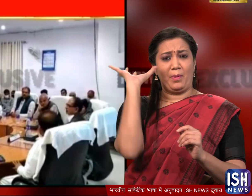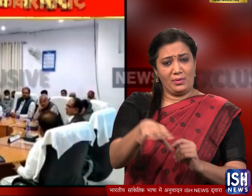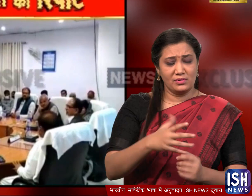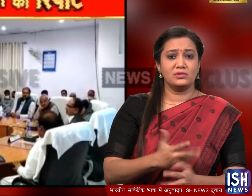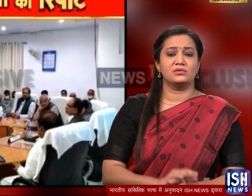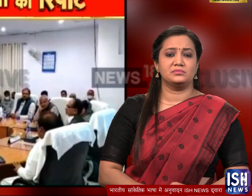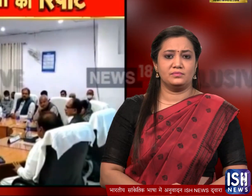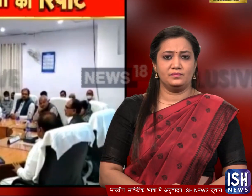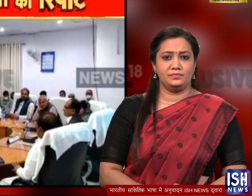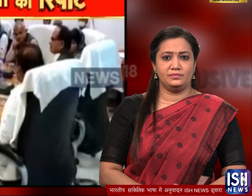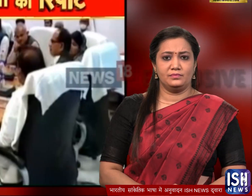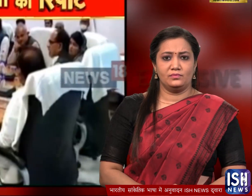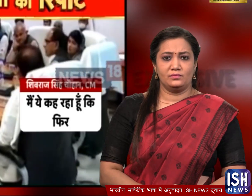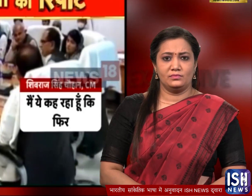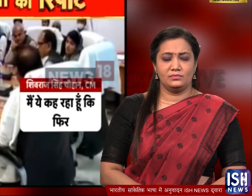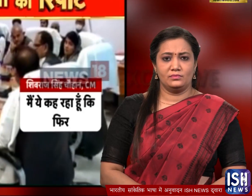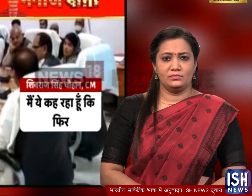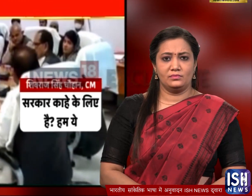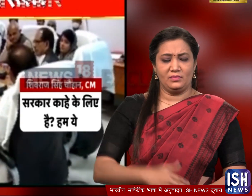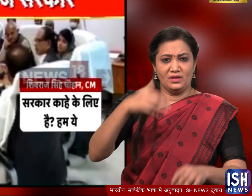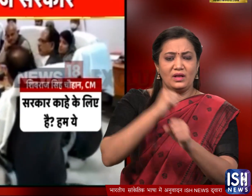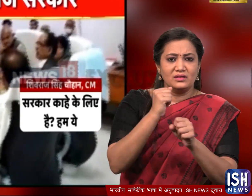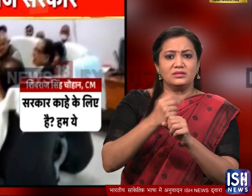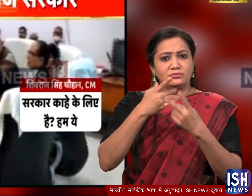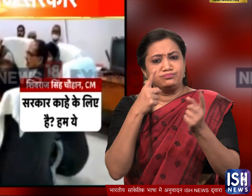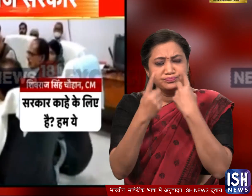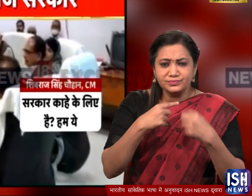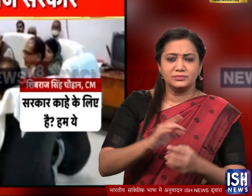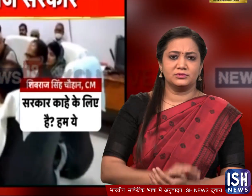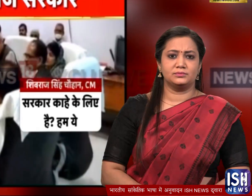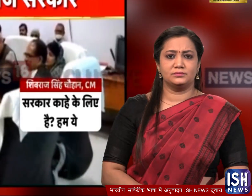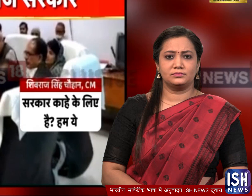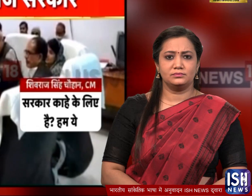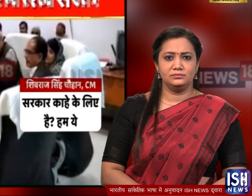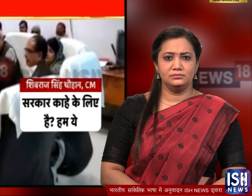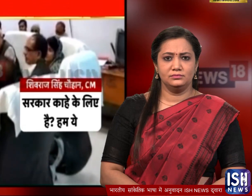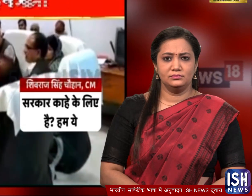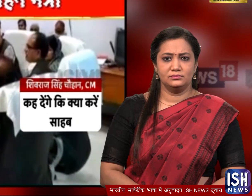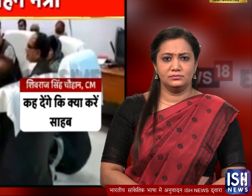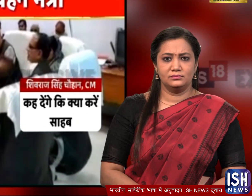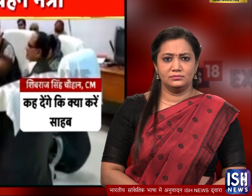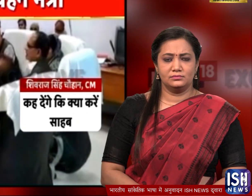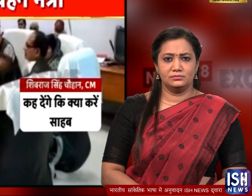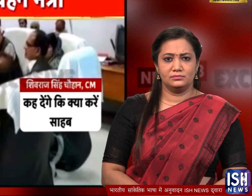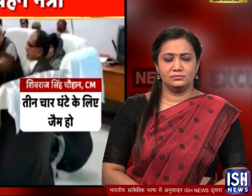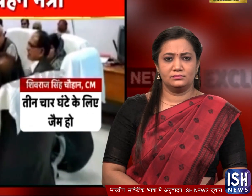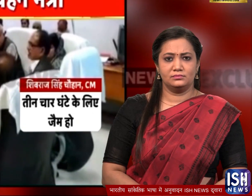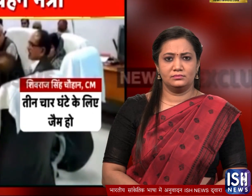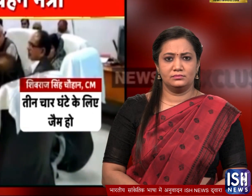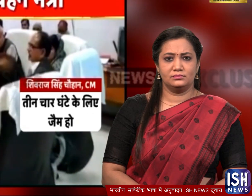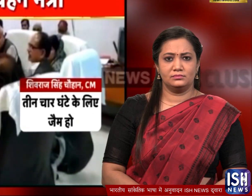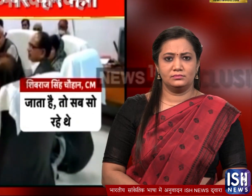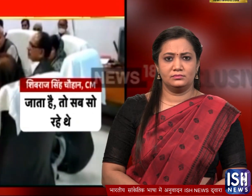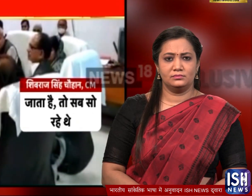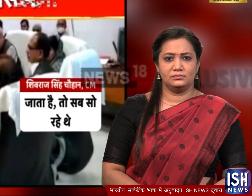जमकर फटकार लगाते नजर आए। ये कह रहा हूँ सरकार पूरी काय के लिए हम ये कह दें कि क्या करें साहब 3-4 घंटे